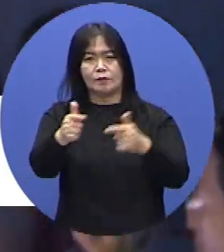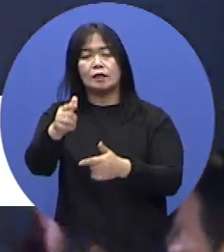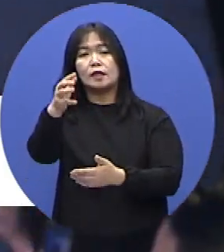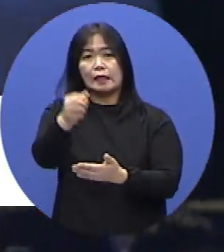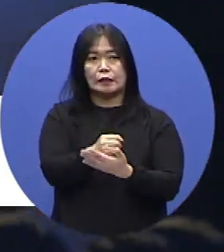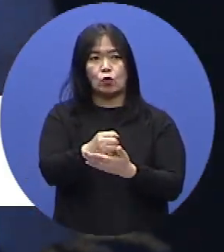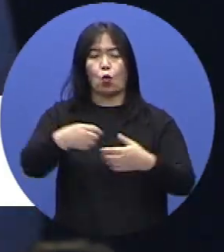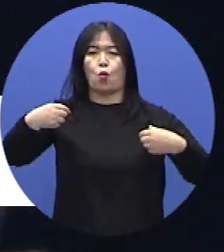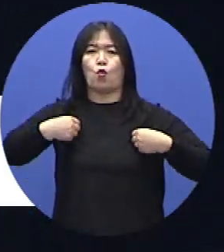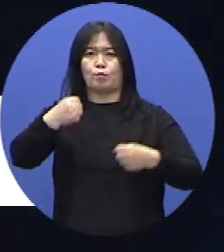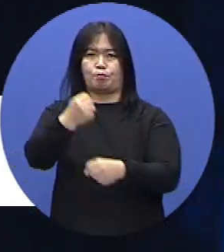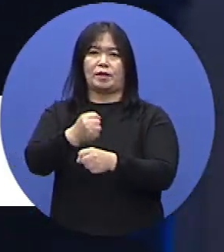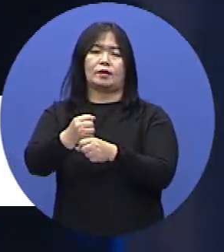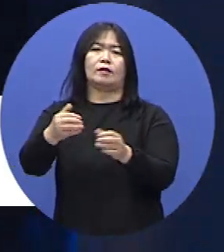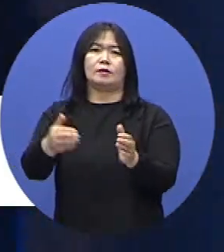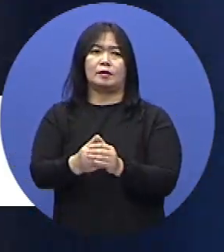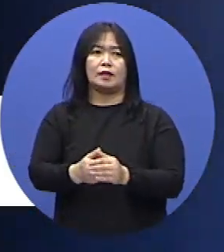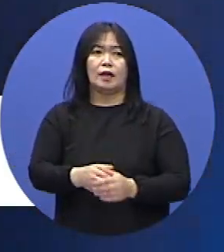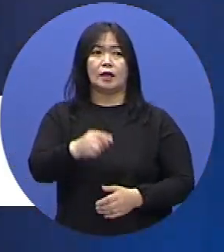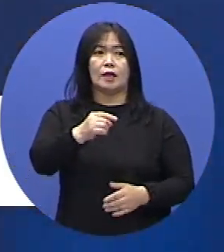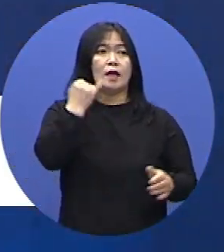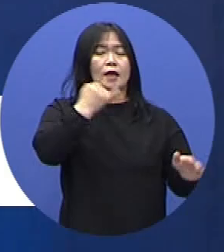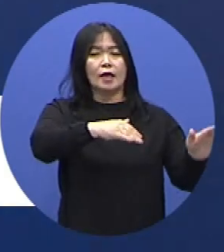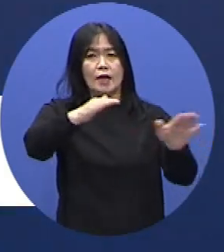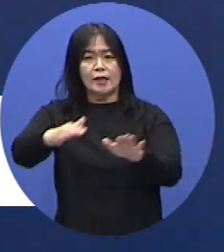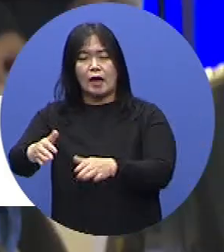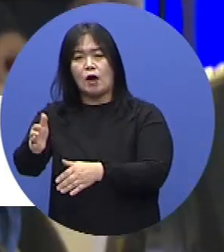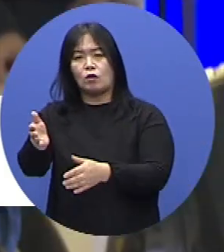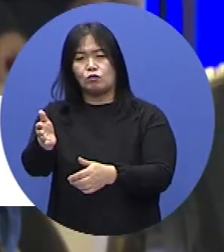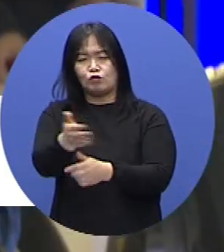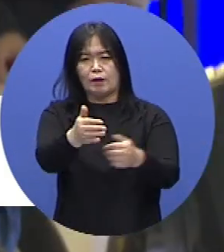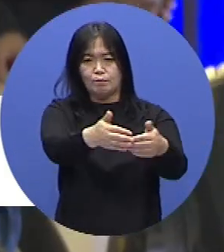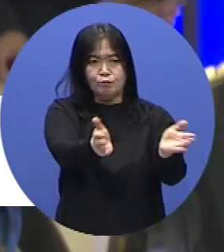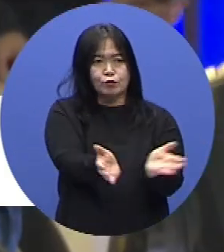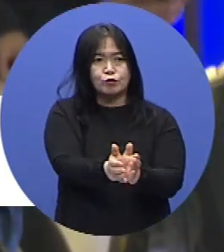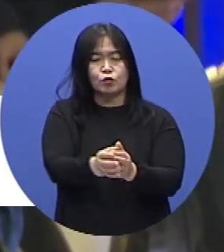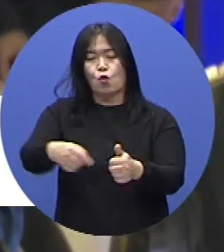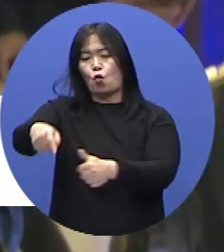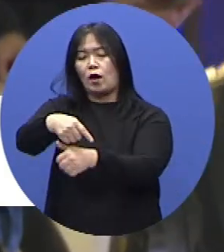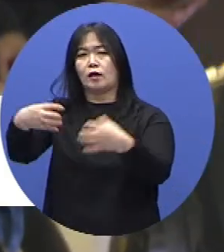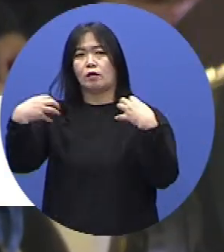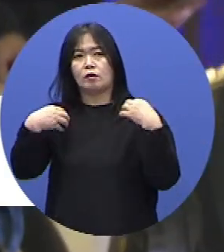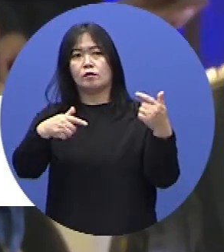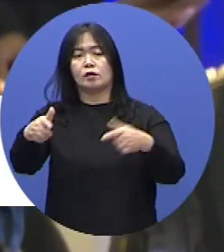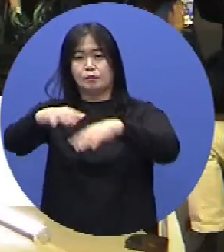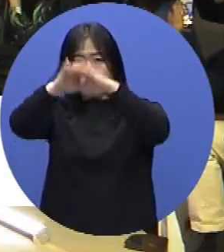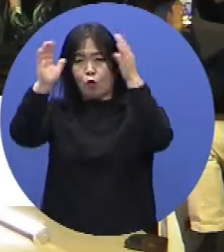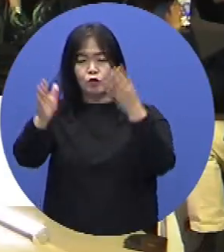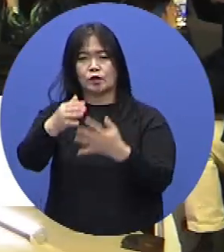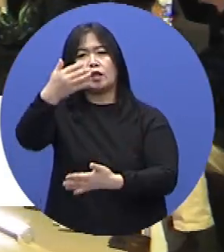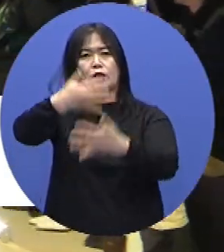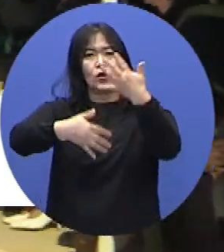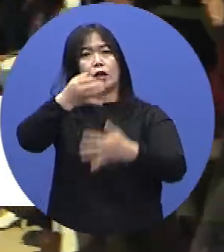재생소재로 만들었습니다. 해양수산부와 해양환경공단 등은 패션쇼의 전 과정을